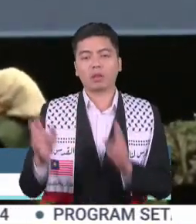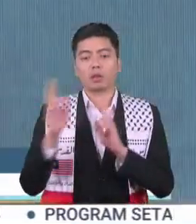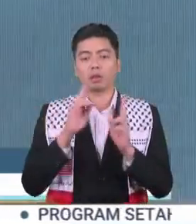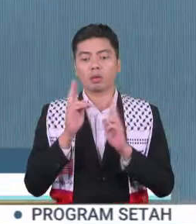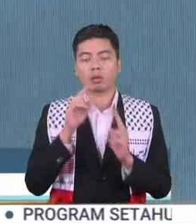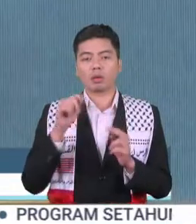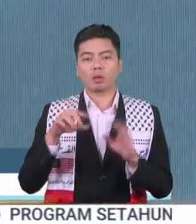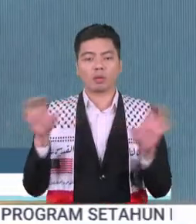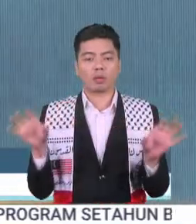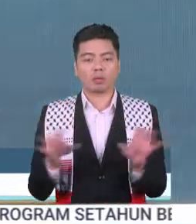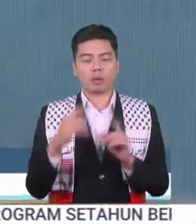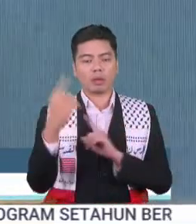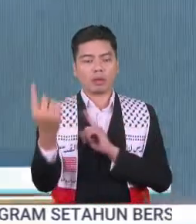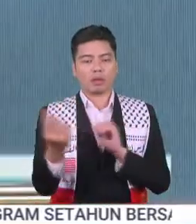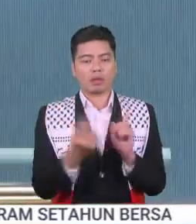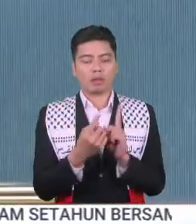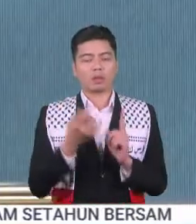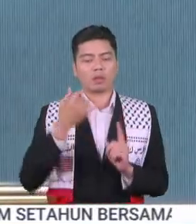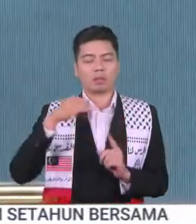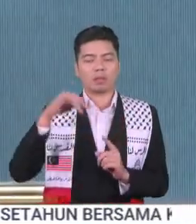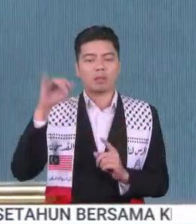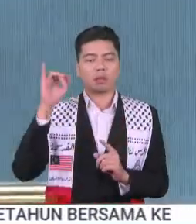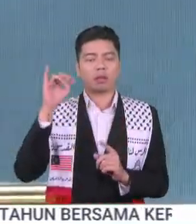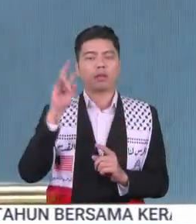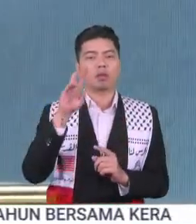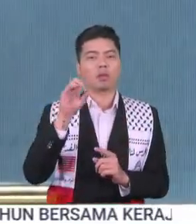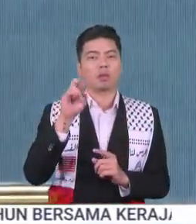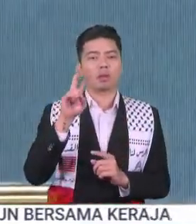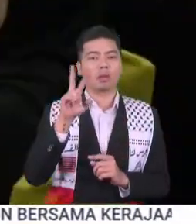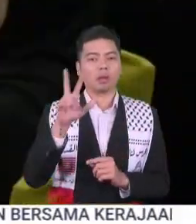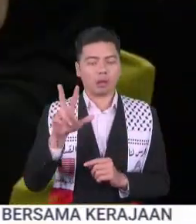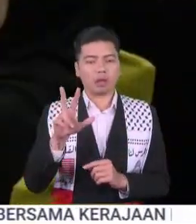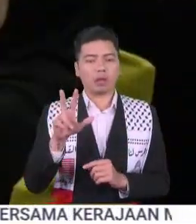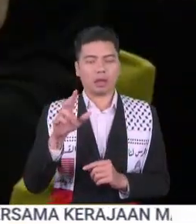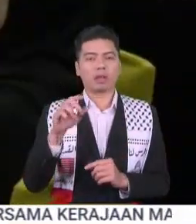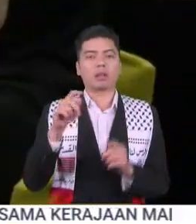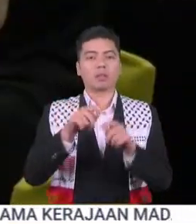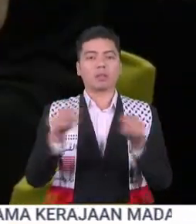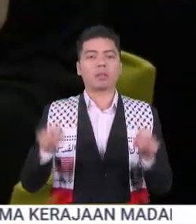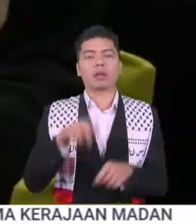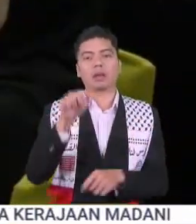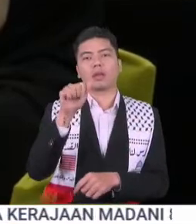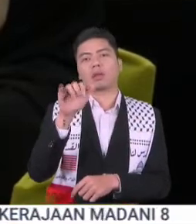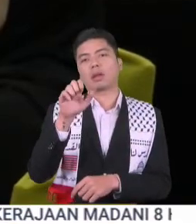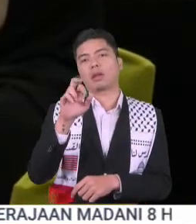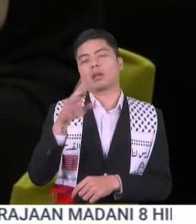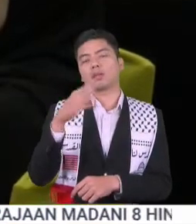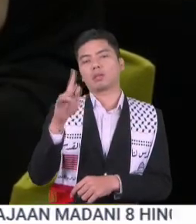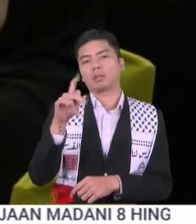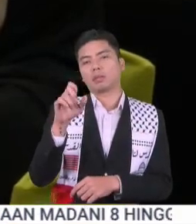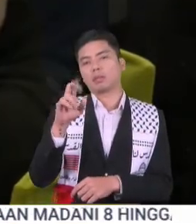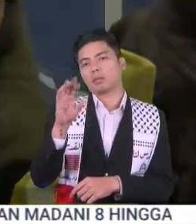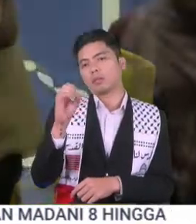ditemui Majlis Apresiasi Asnaf MAIM 2023 di Aikro. Tambahnya, anugerah yang